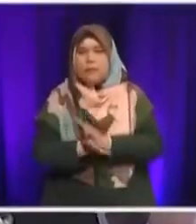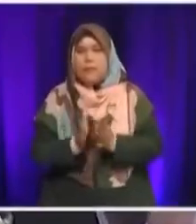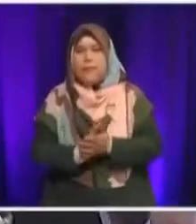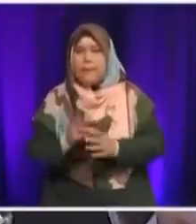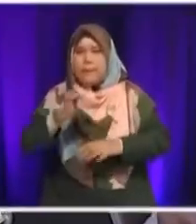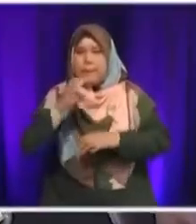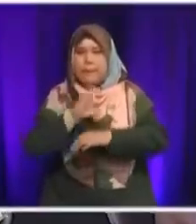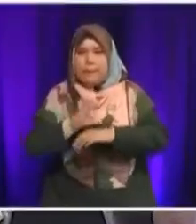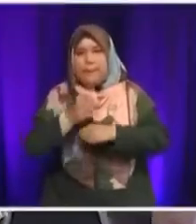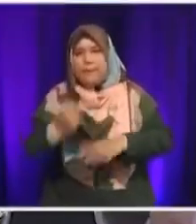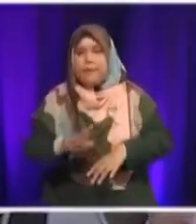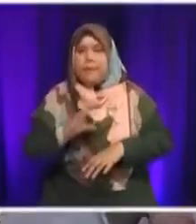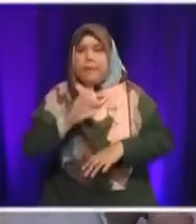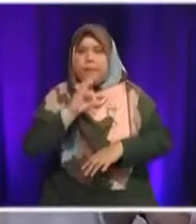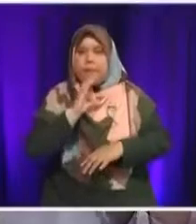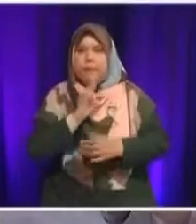ya